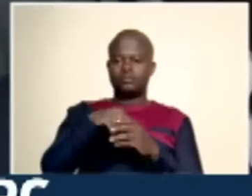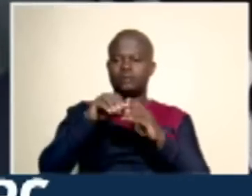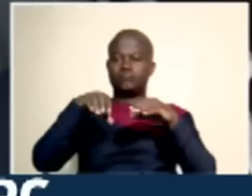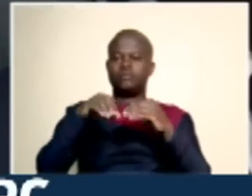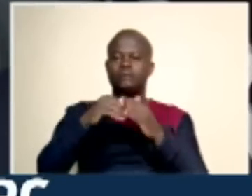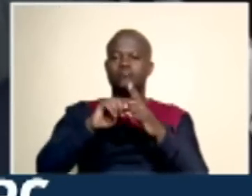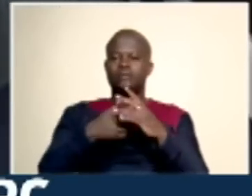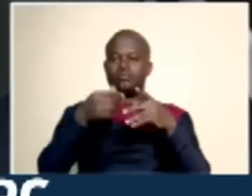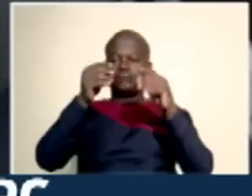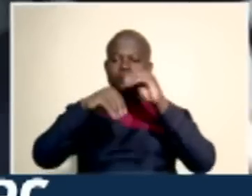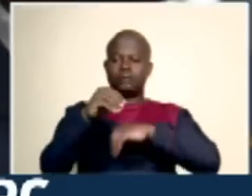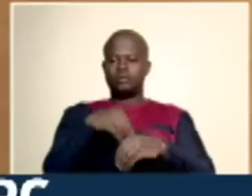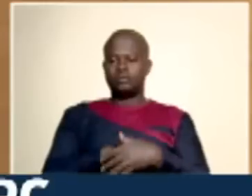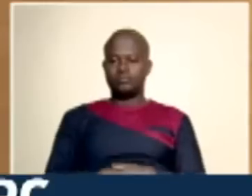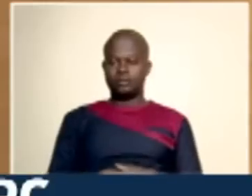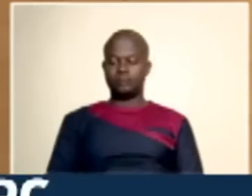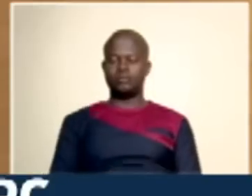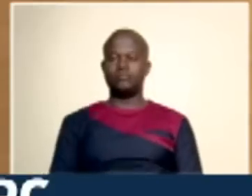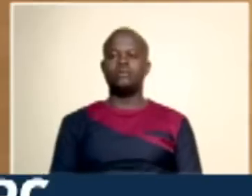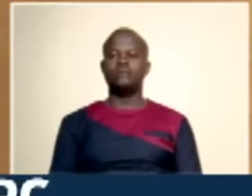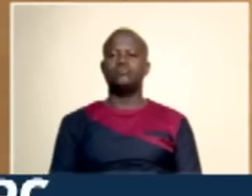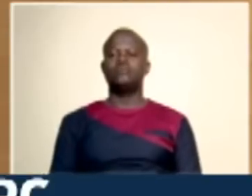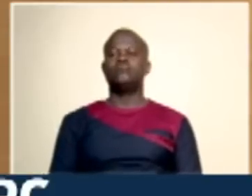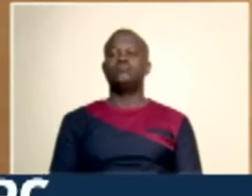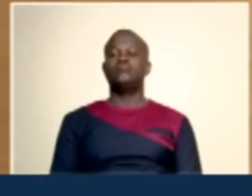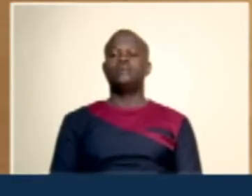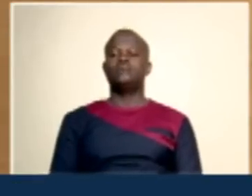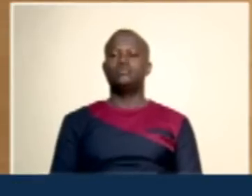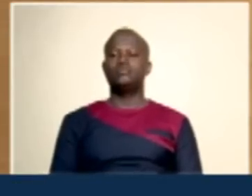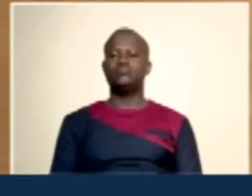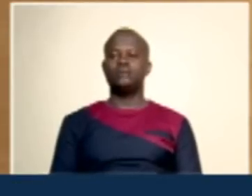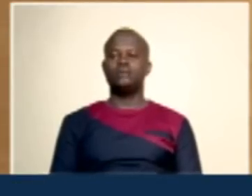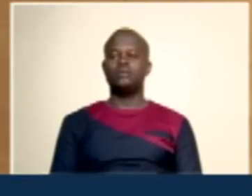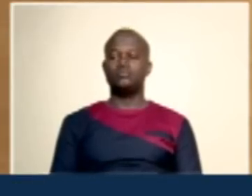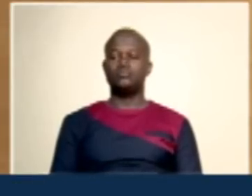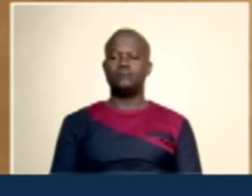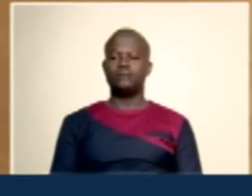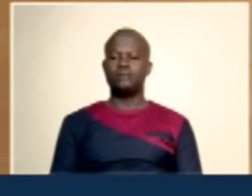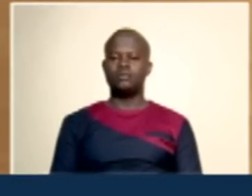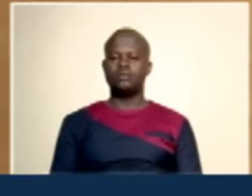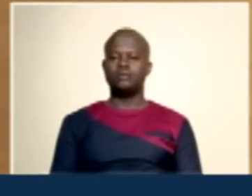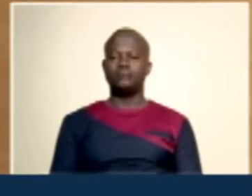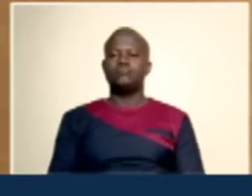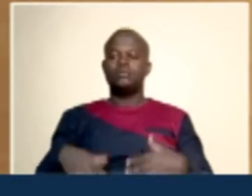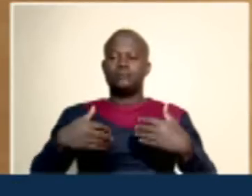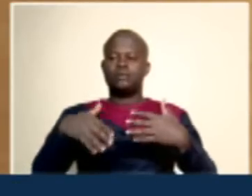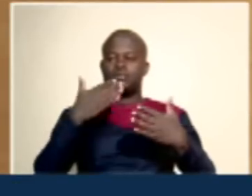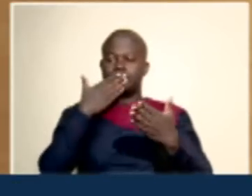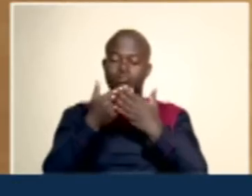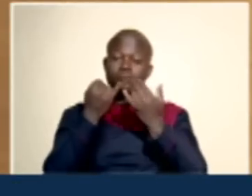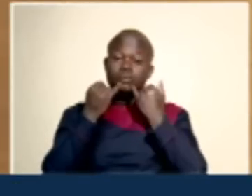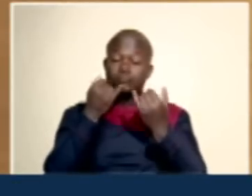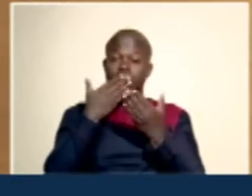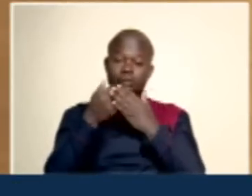Kongo bitangiye gutanga umusaruro. The good news, the positive news is that Amakuru meza nuko mu